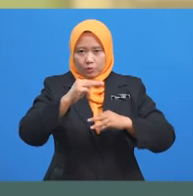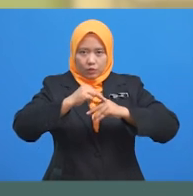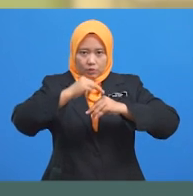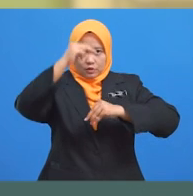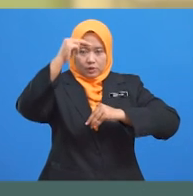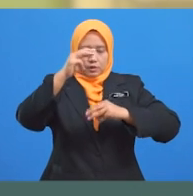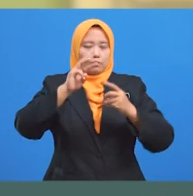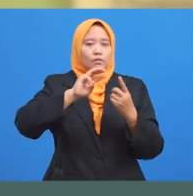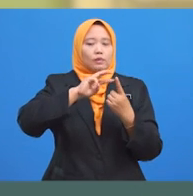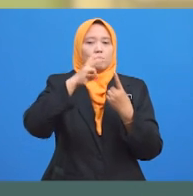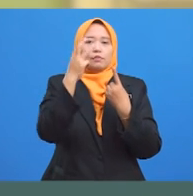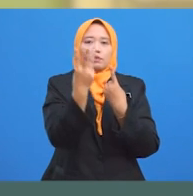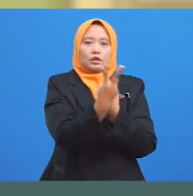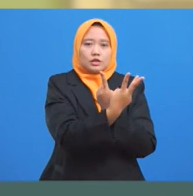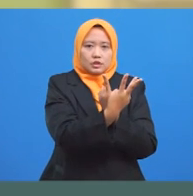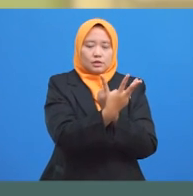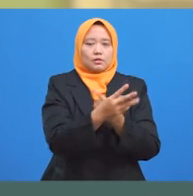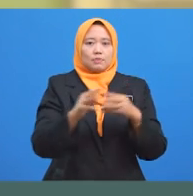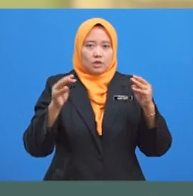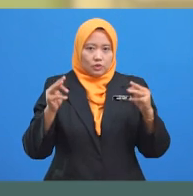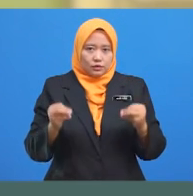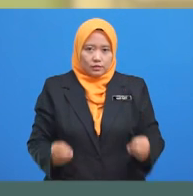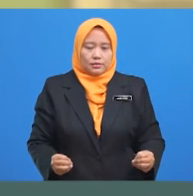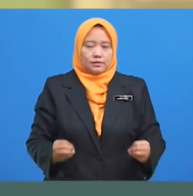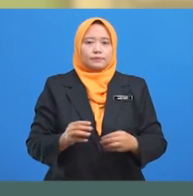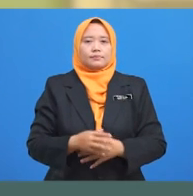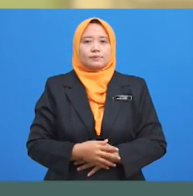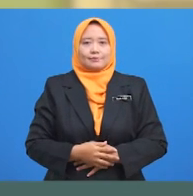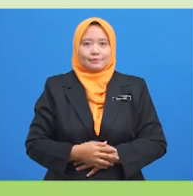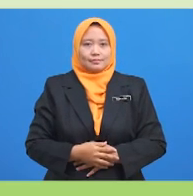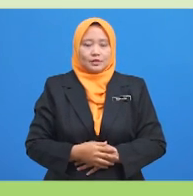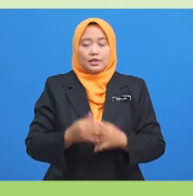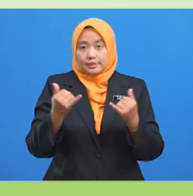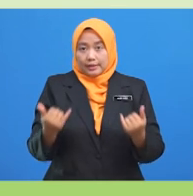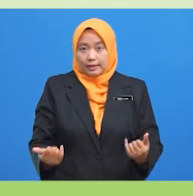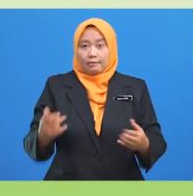Seterusnya, kita bincang mengenai pengeluaran, iaitu topik kita hari ini.